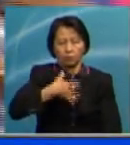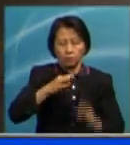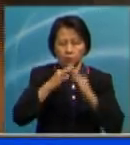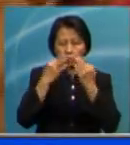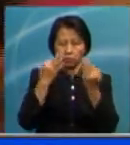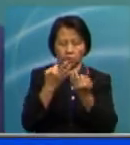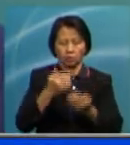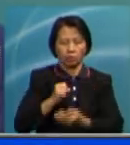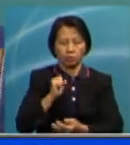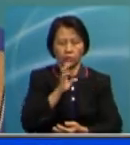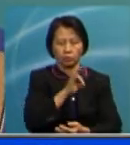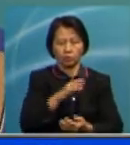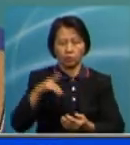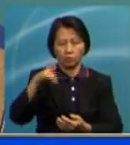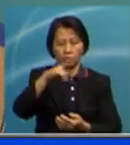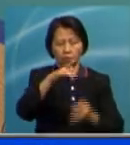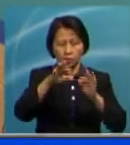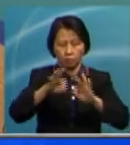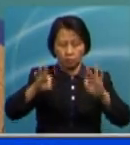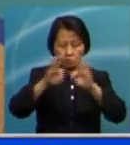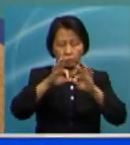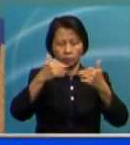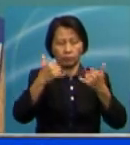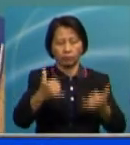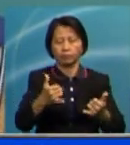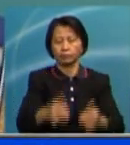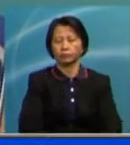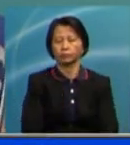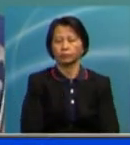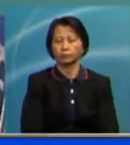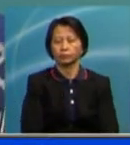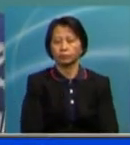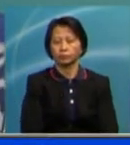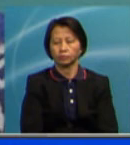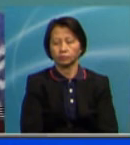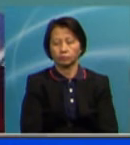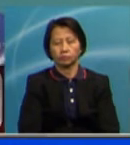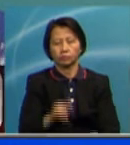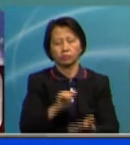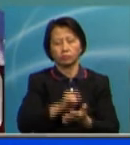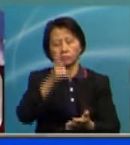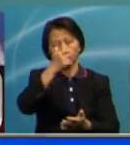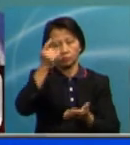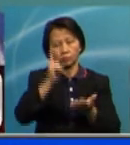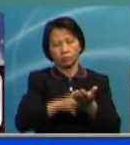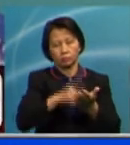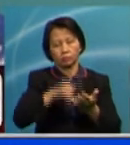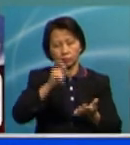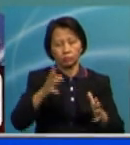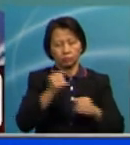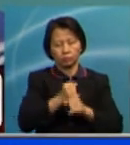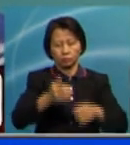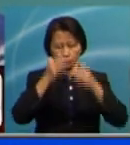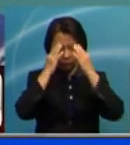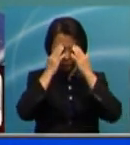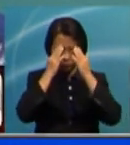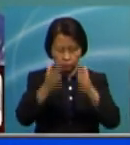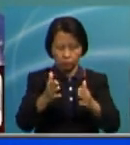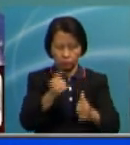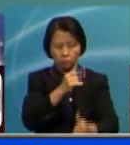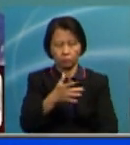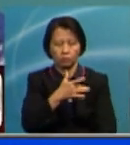penumpang dan anak kapal adalah penting ketika ini ini yang kadang seringkiali juga perlu mendapatkan perhatian karena